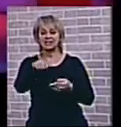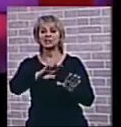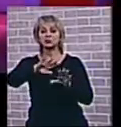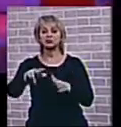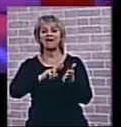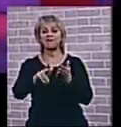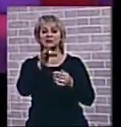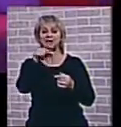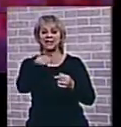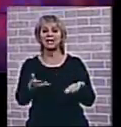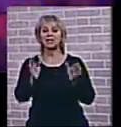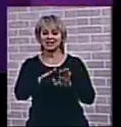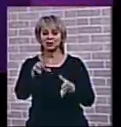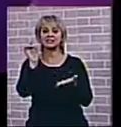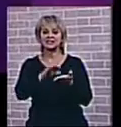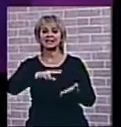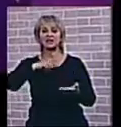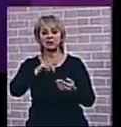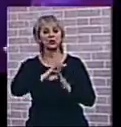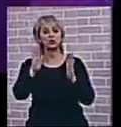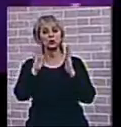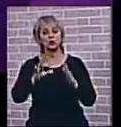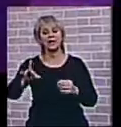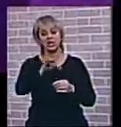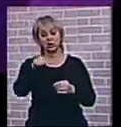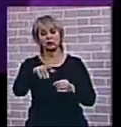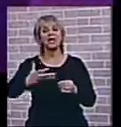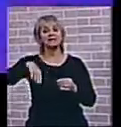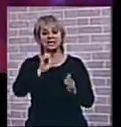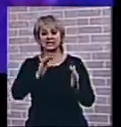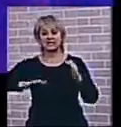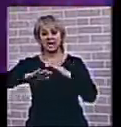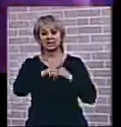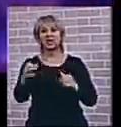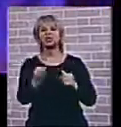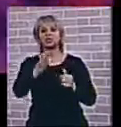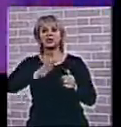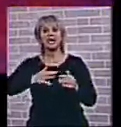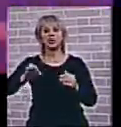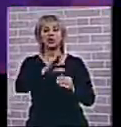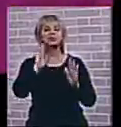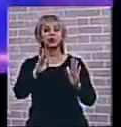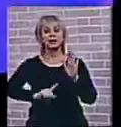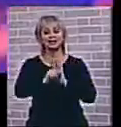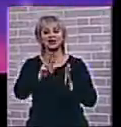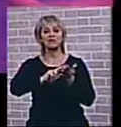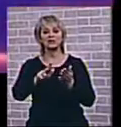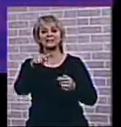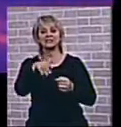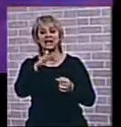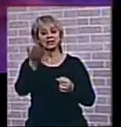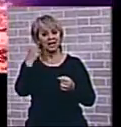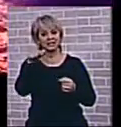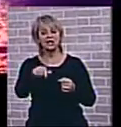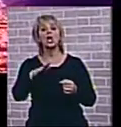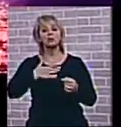спустя 80 лет остается в центре внимания не только региона, но и всей страны. История нашей области только началась 8 десятков лет